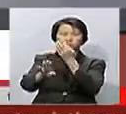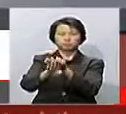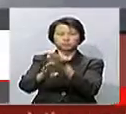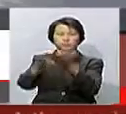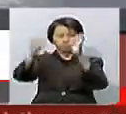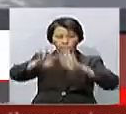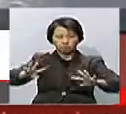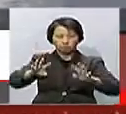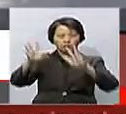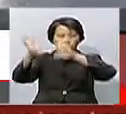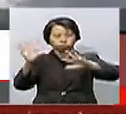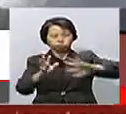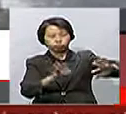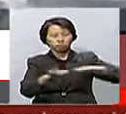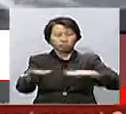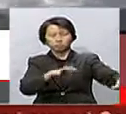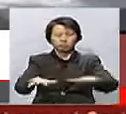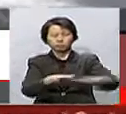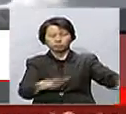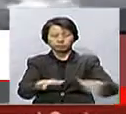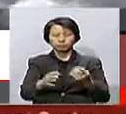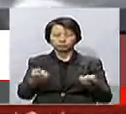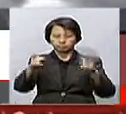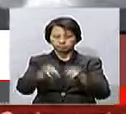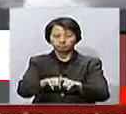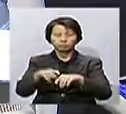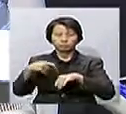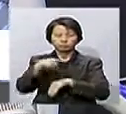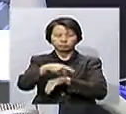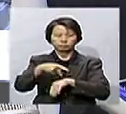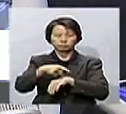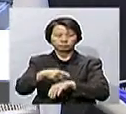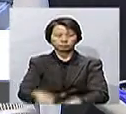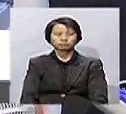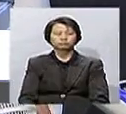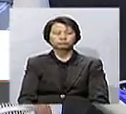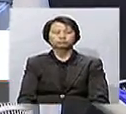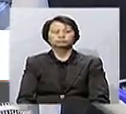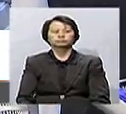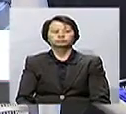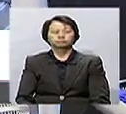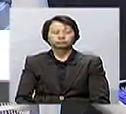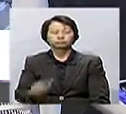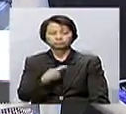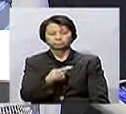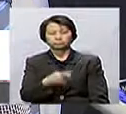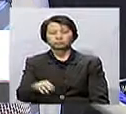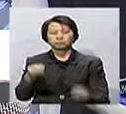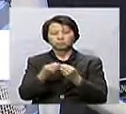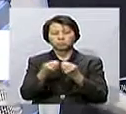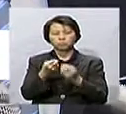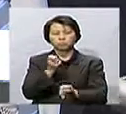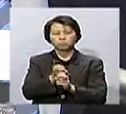iaitu kejadian taufan dan gempa bumi yang melanda Filipina. Perbezaan paling besar is more complex.